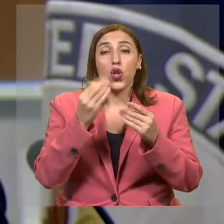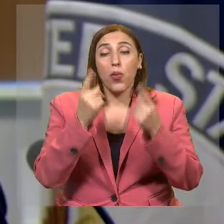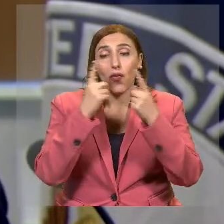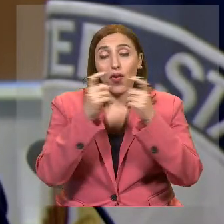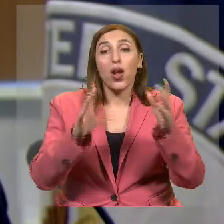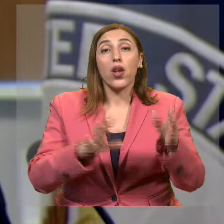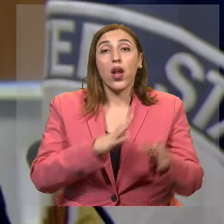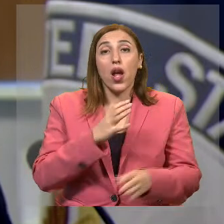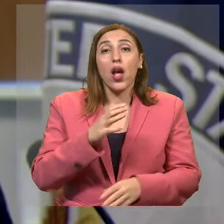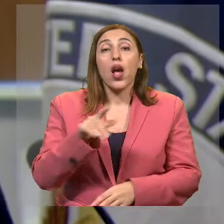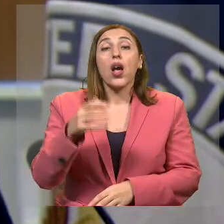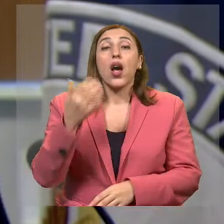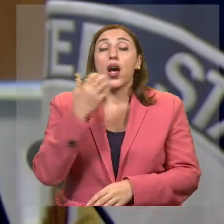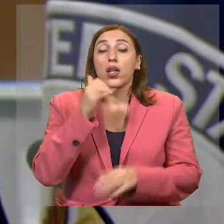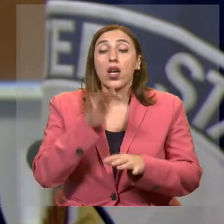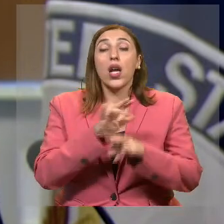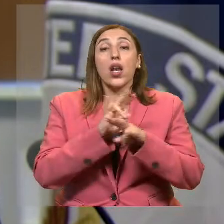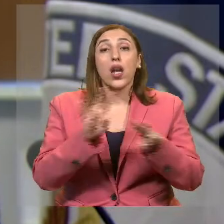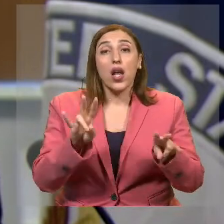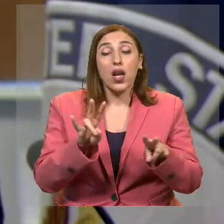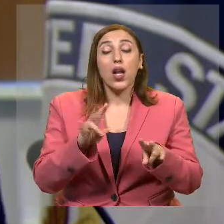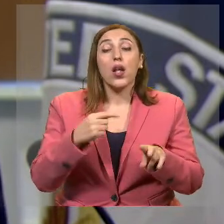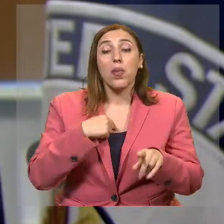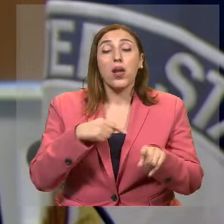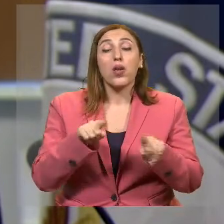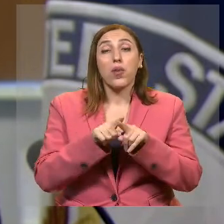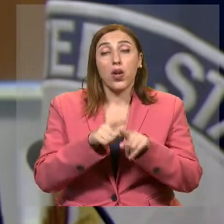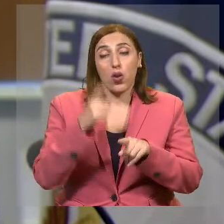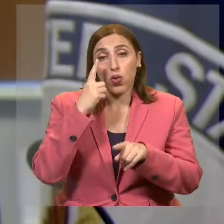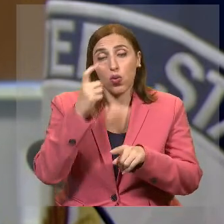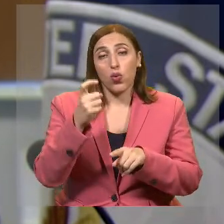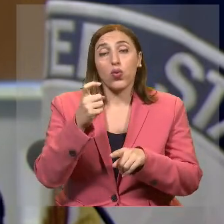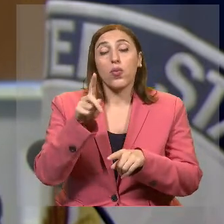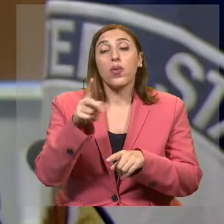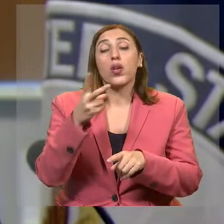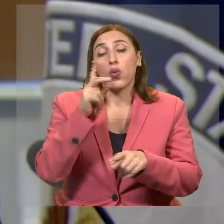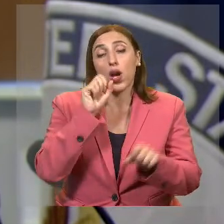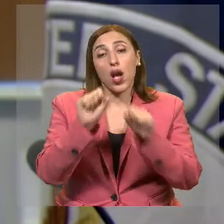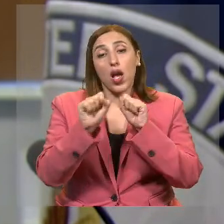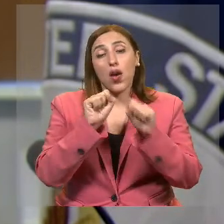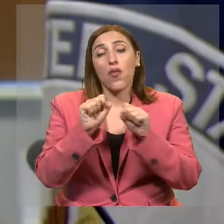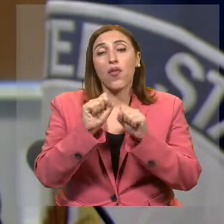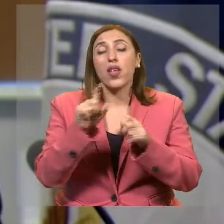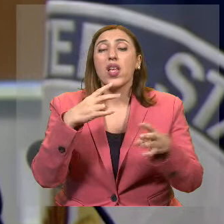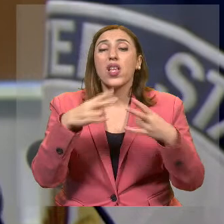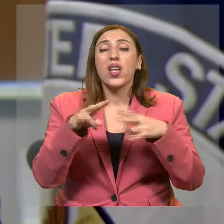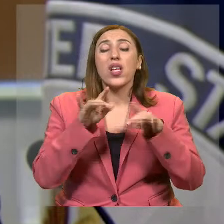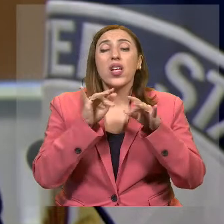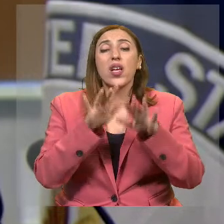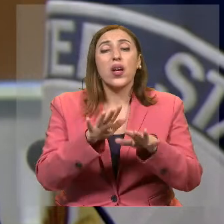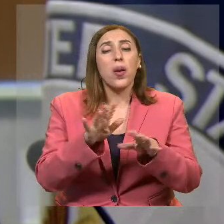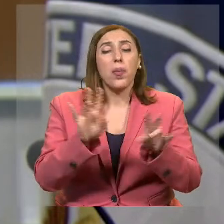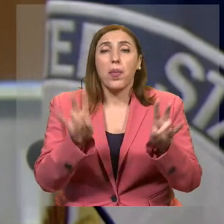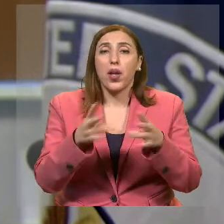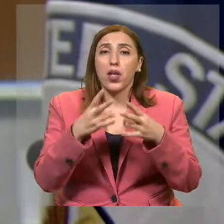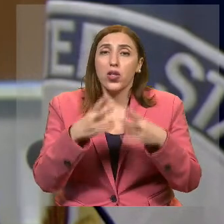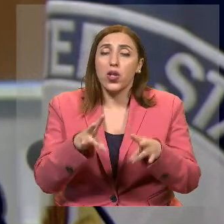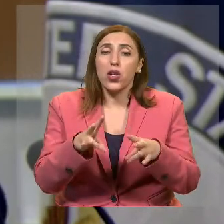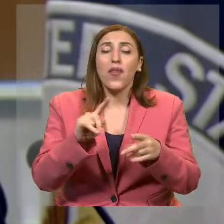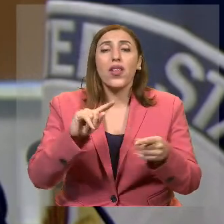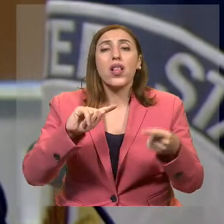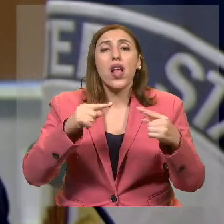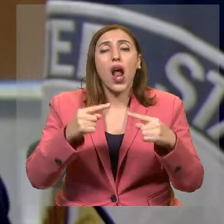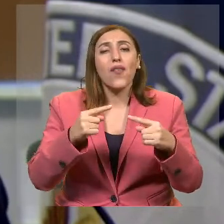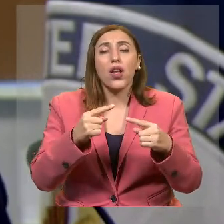եւ պետքարտուղարը մենք նաեւ կոչ ենք անում առաջնորդներին զերծ մնալ գործողություններից, որոնք շեղում են այդ նպատակից և մեծացնում են